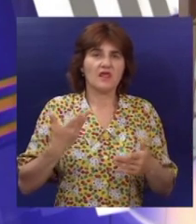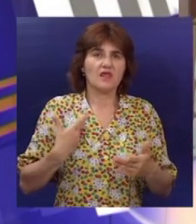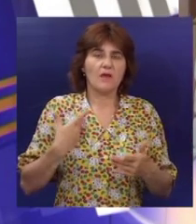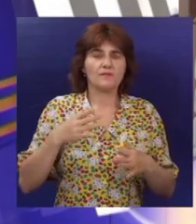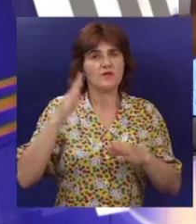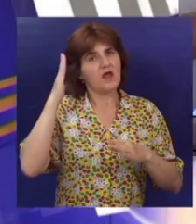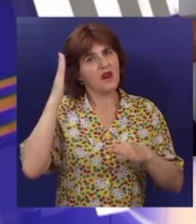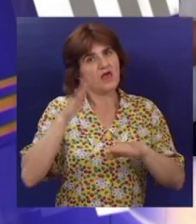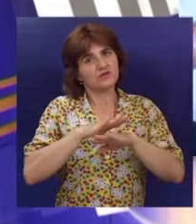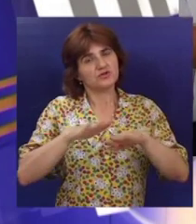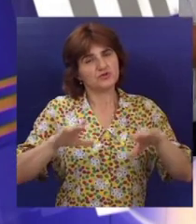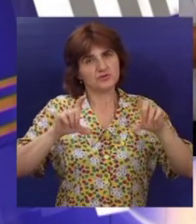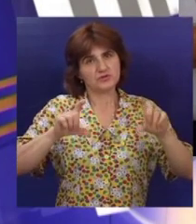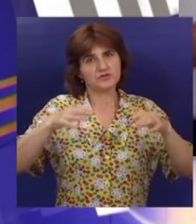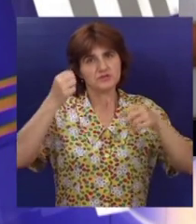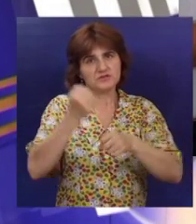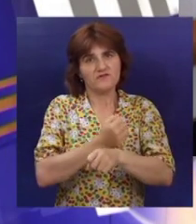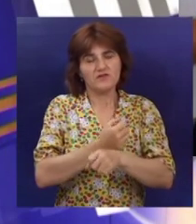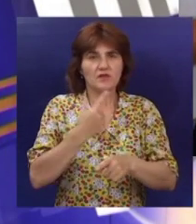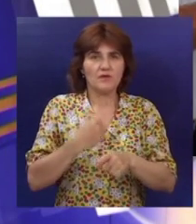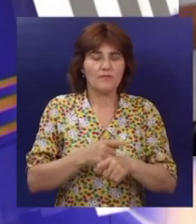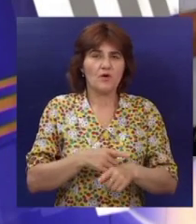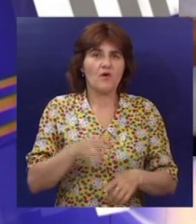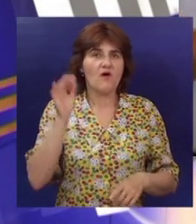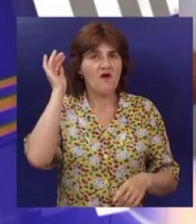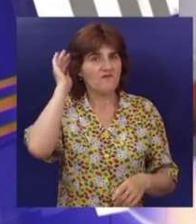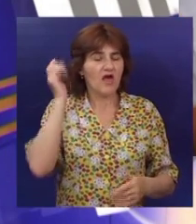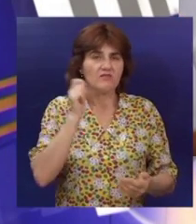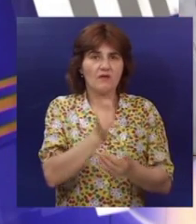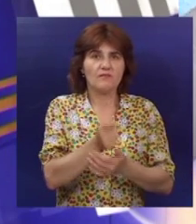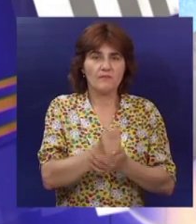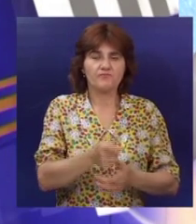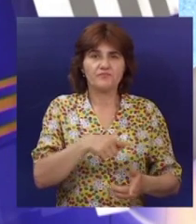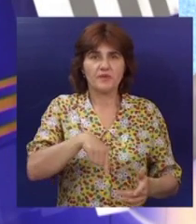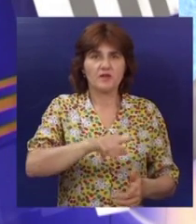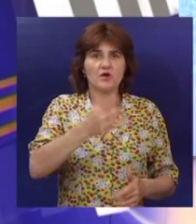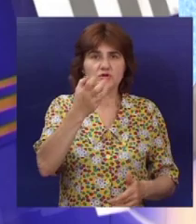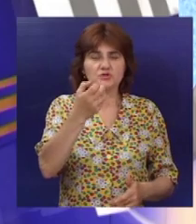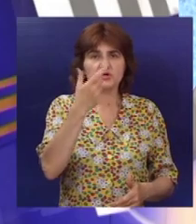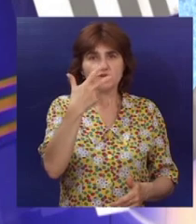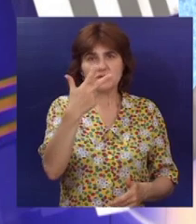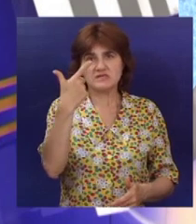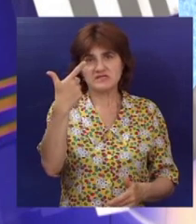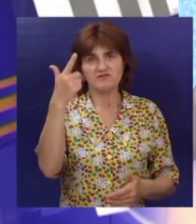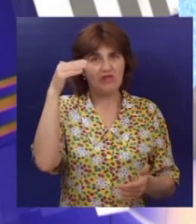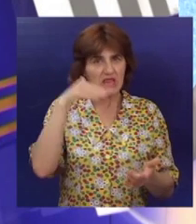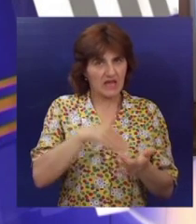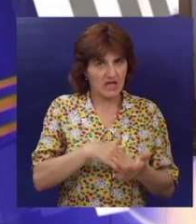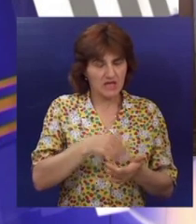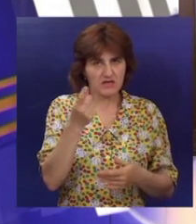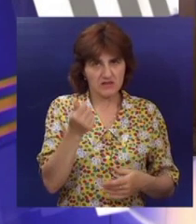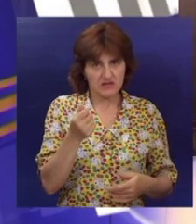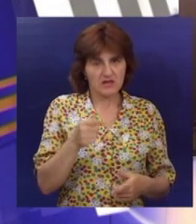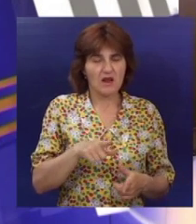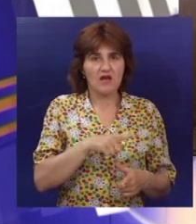za nabavku madraca je obezbeđen iz budžetskih rezervi pokrajinske vlade u iznosu od 432.000 dinara.